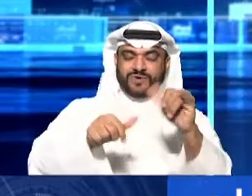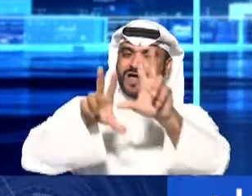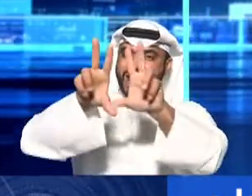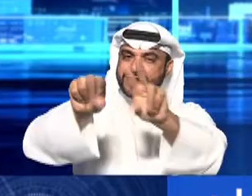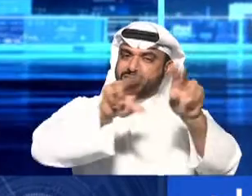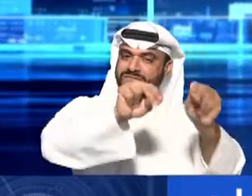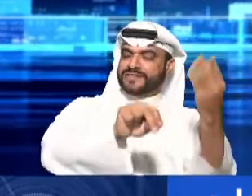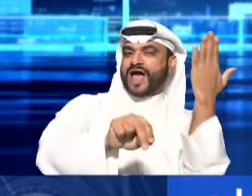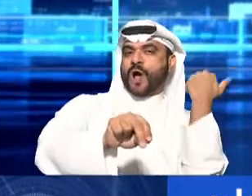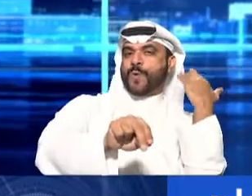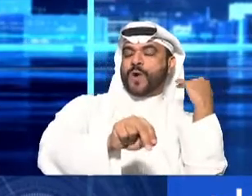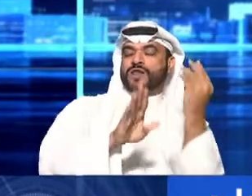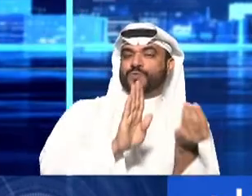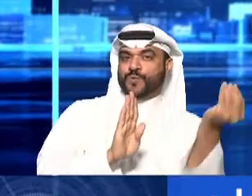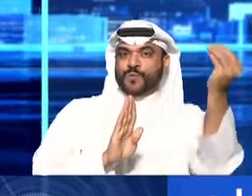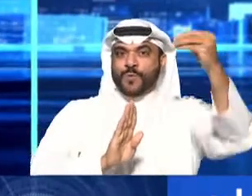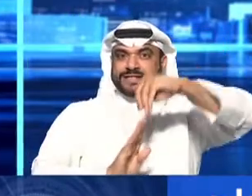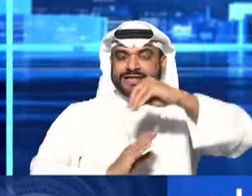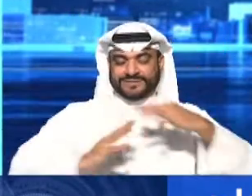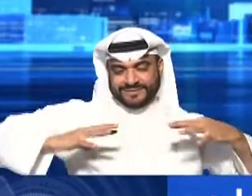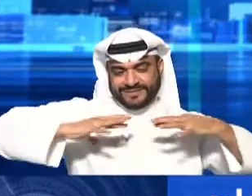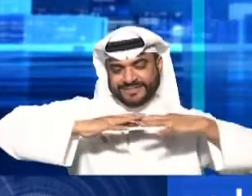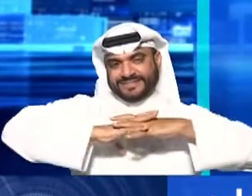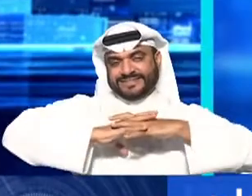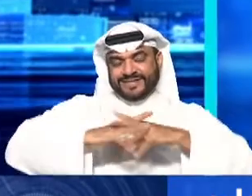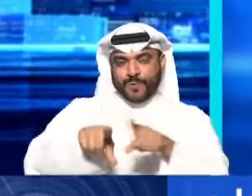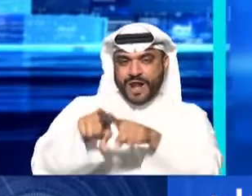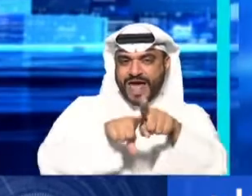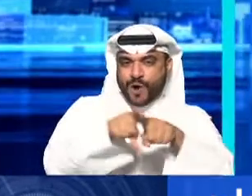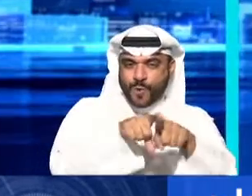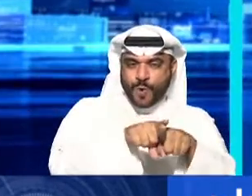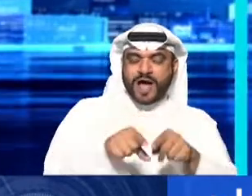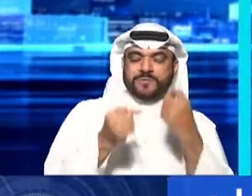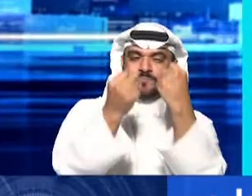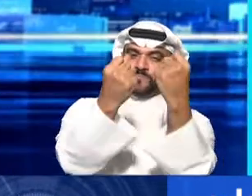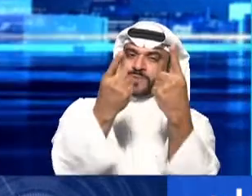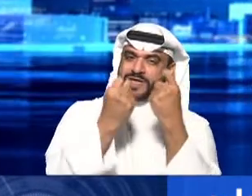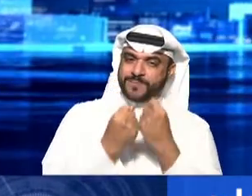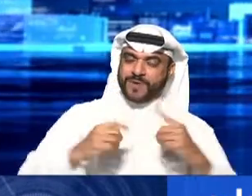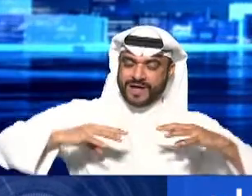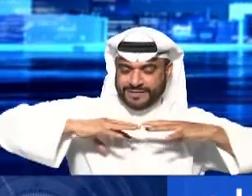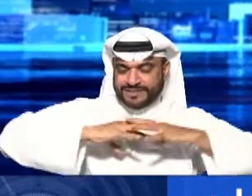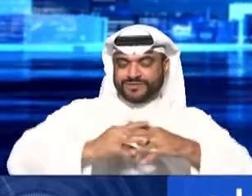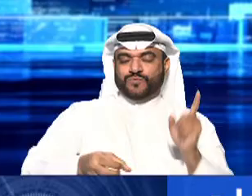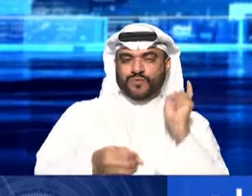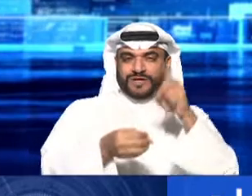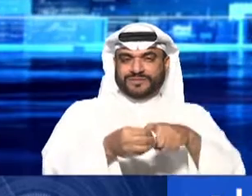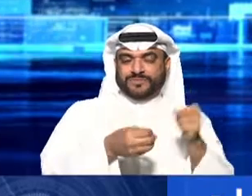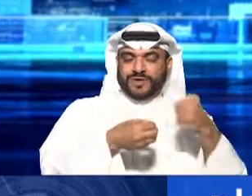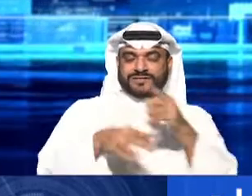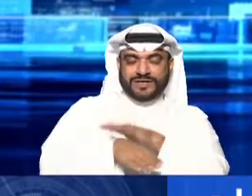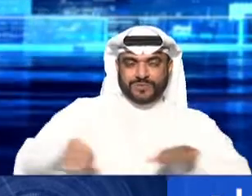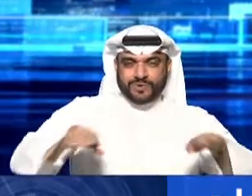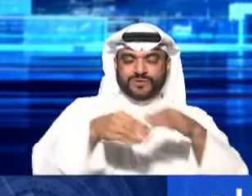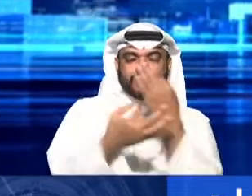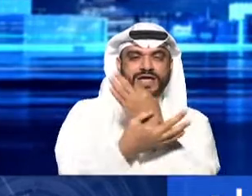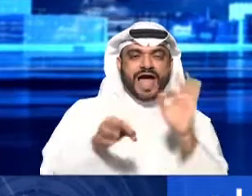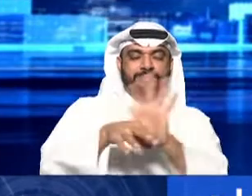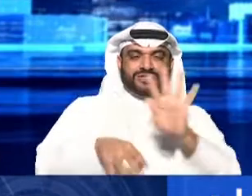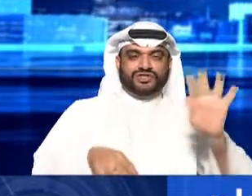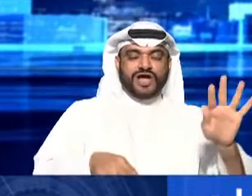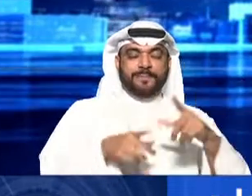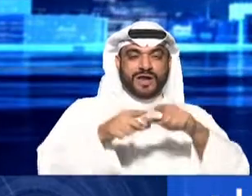عهدها وتعزيز وشائج وأواصر الأخوة واستعادة الروابط والتقارب بين شعوب ودول